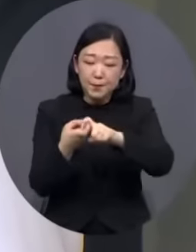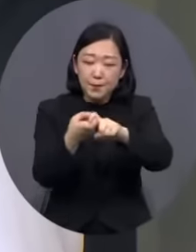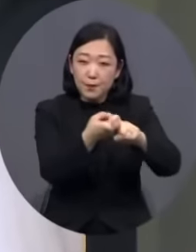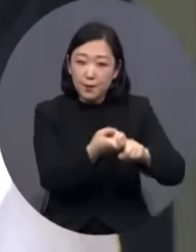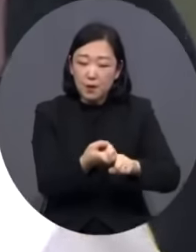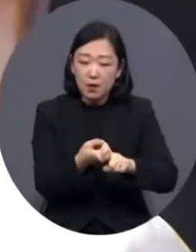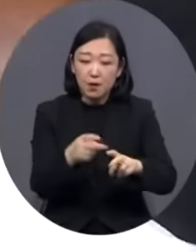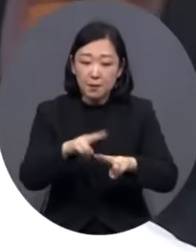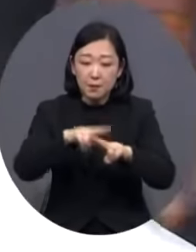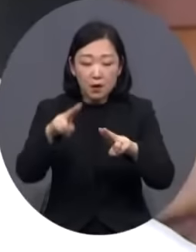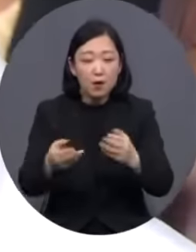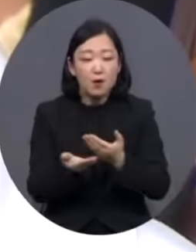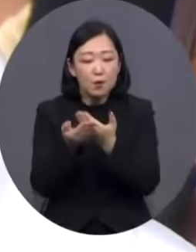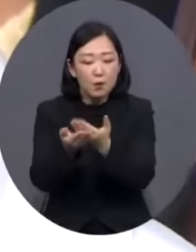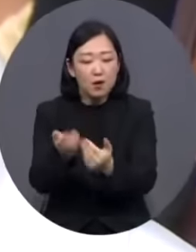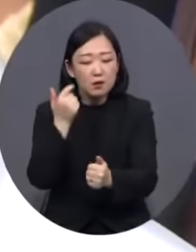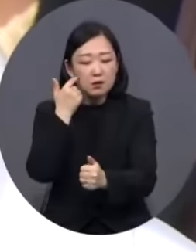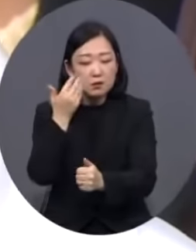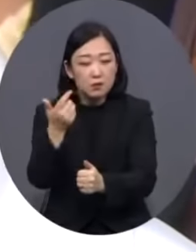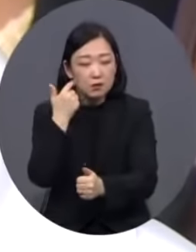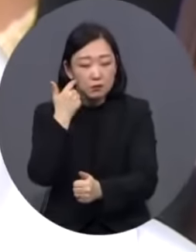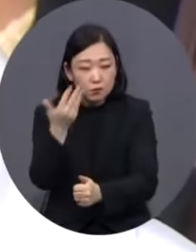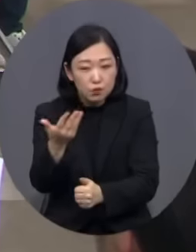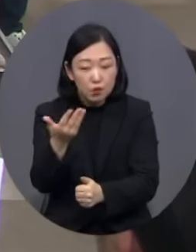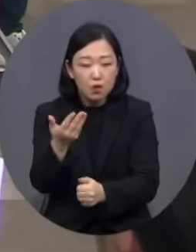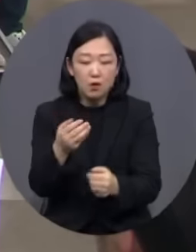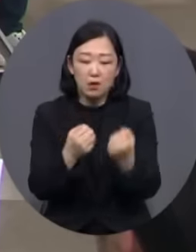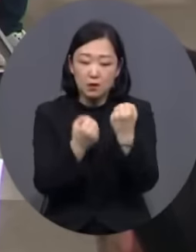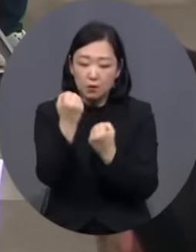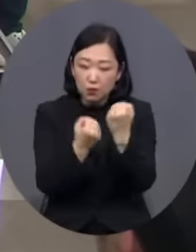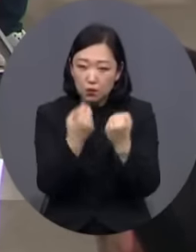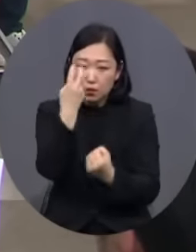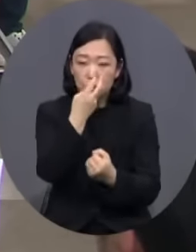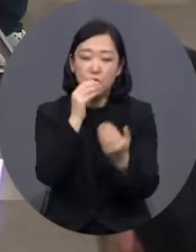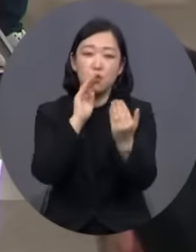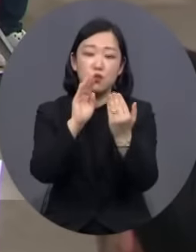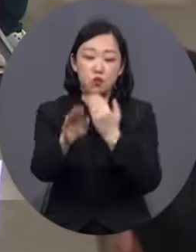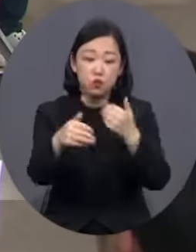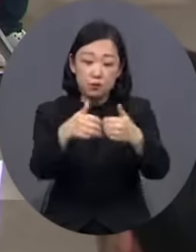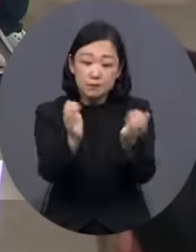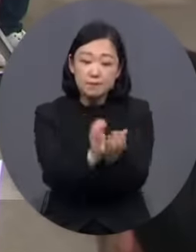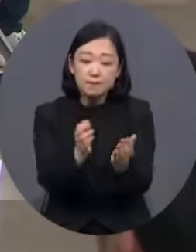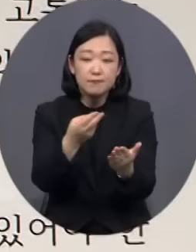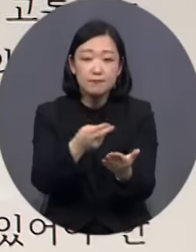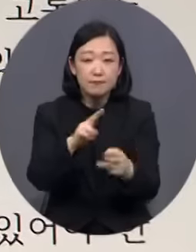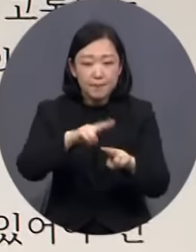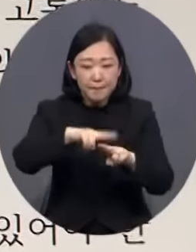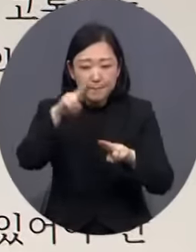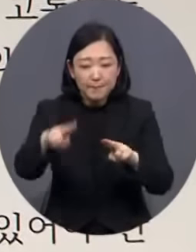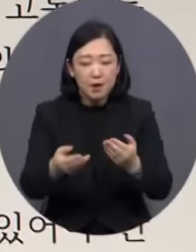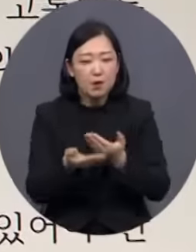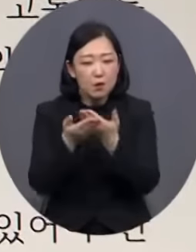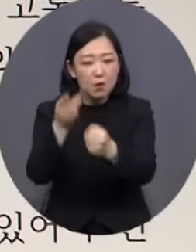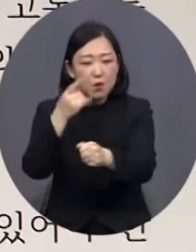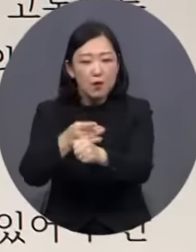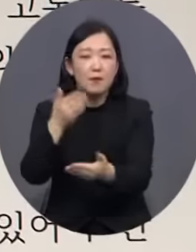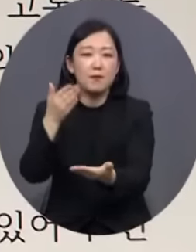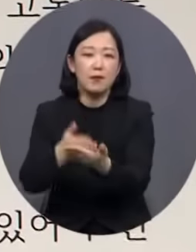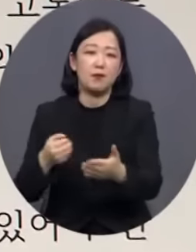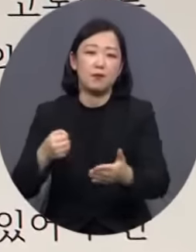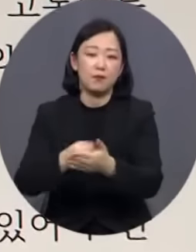대상으로 사직서 제출에 대한 의견을 수렴하고 설문조사를 실시한 뒤 집단 사직서 제출 여부를 결정할